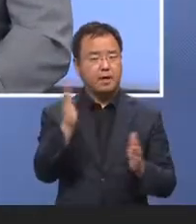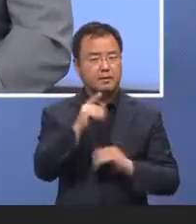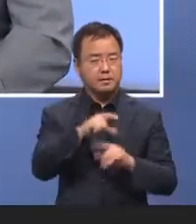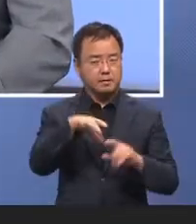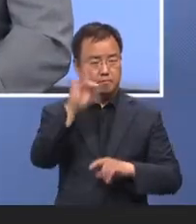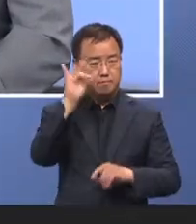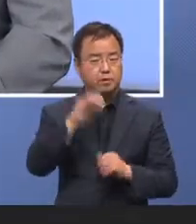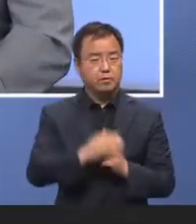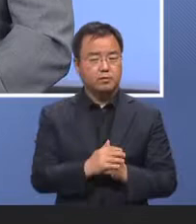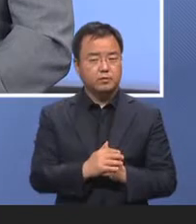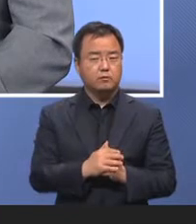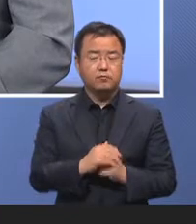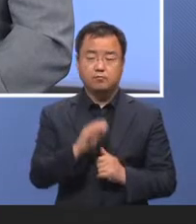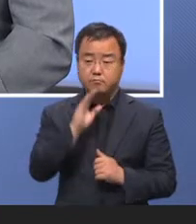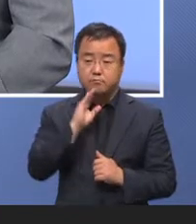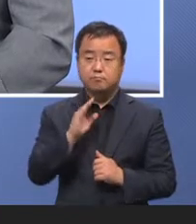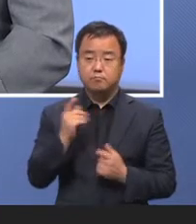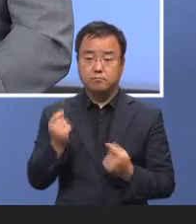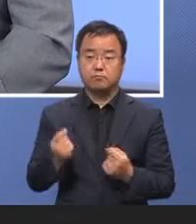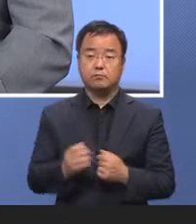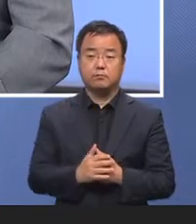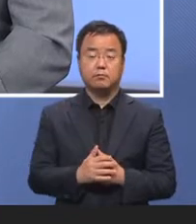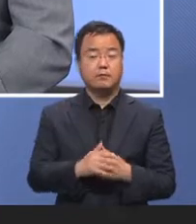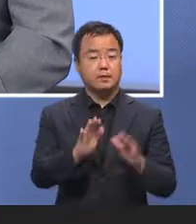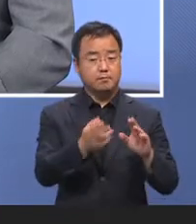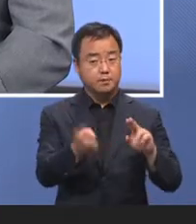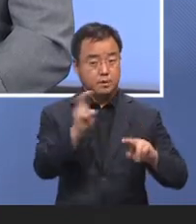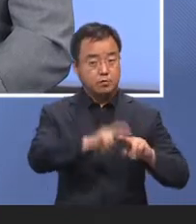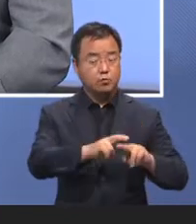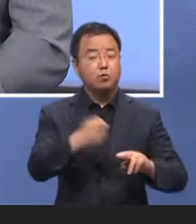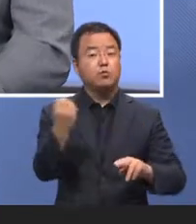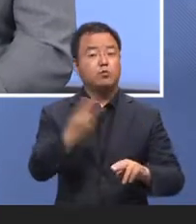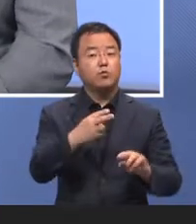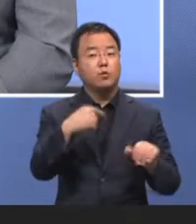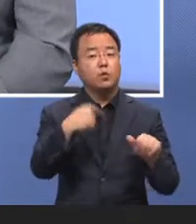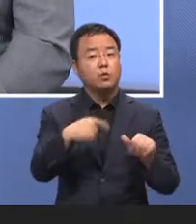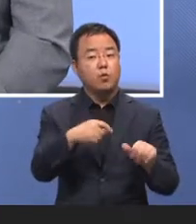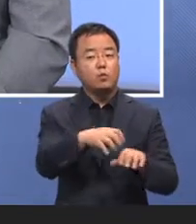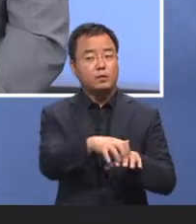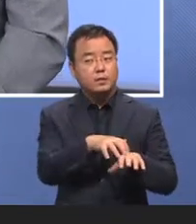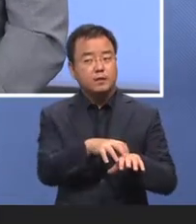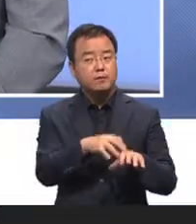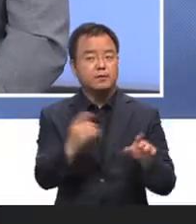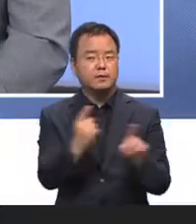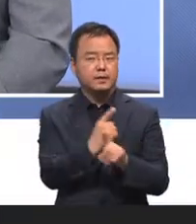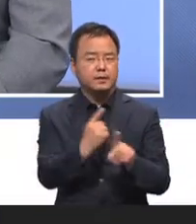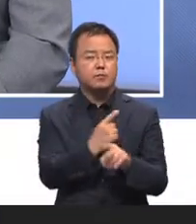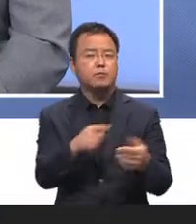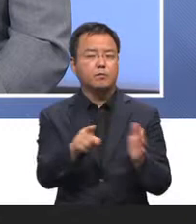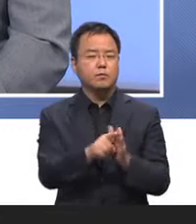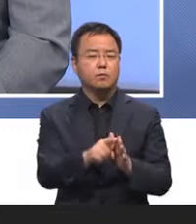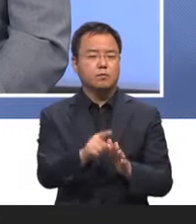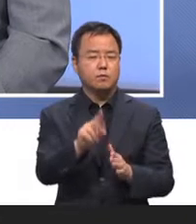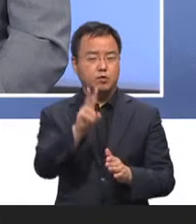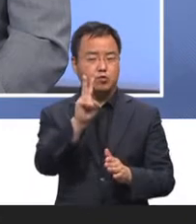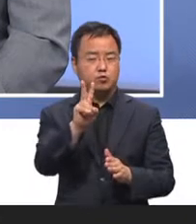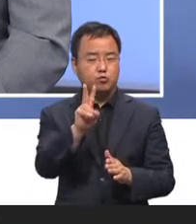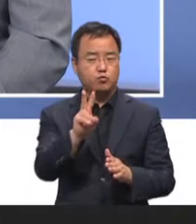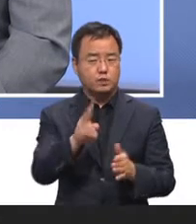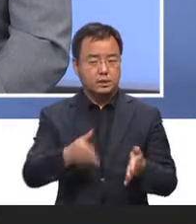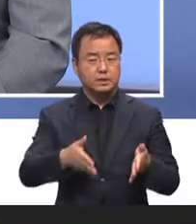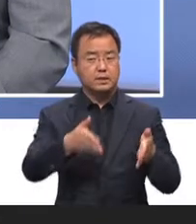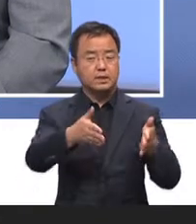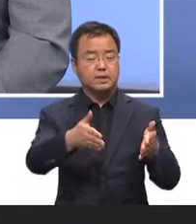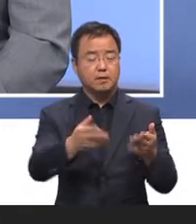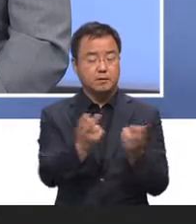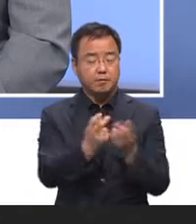당연하죠 줘 알겠습니다 이번 취임과 함께 교육 체질의 개선을 위해서 투 틀의 교육 체제 개편을 강조하셨습니다